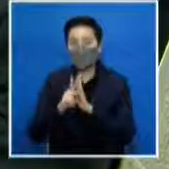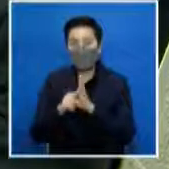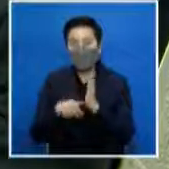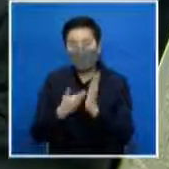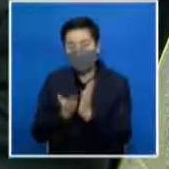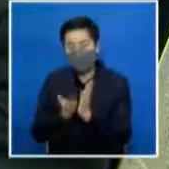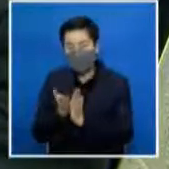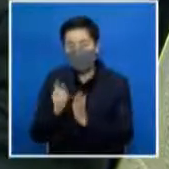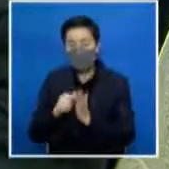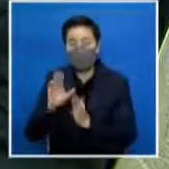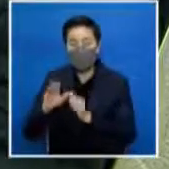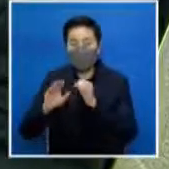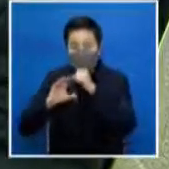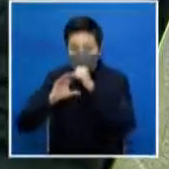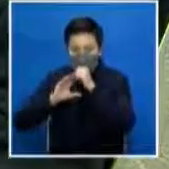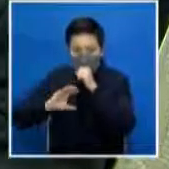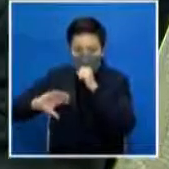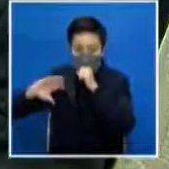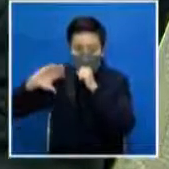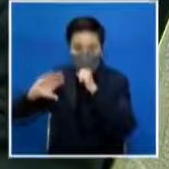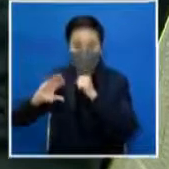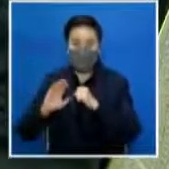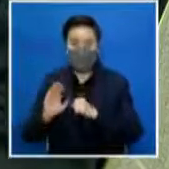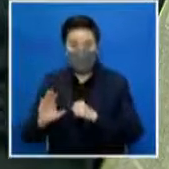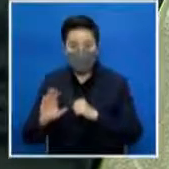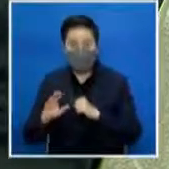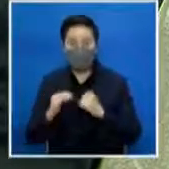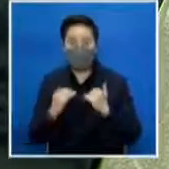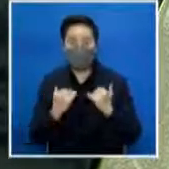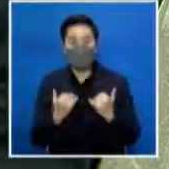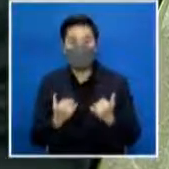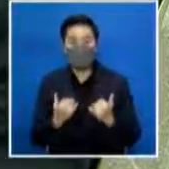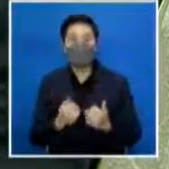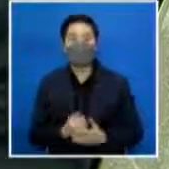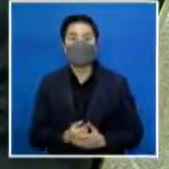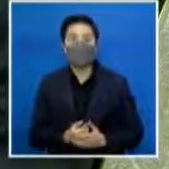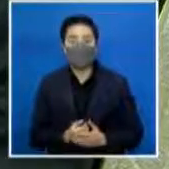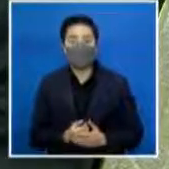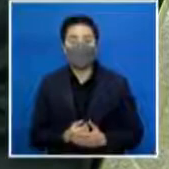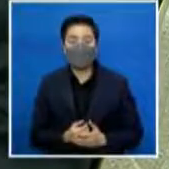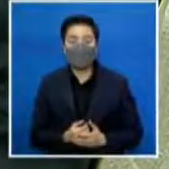คณะกรรมการกิจการกระจายเสียงกิจการโทรทัศน์และกิจการโทรค